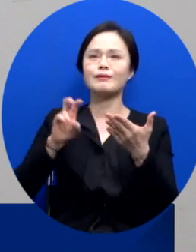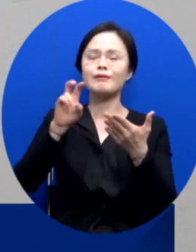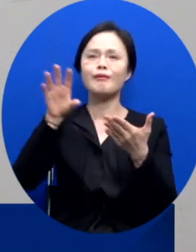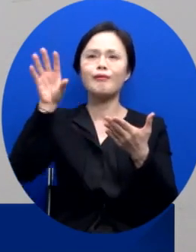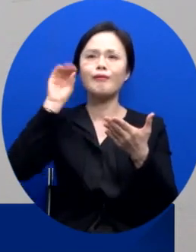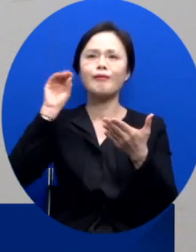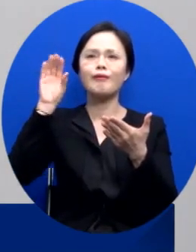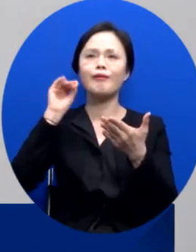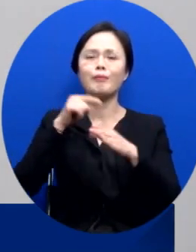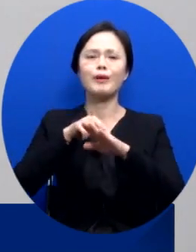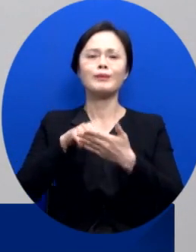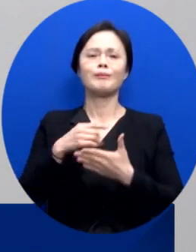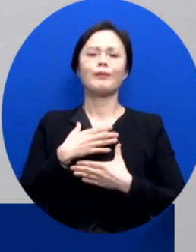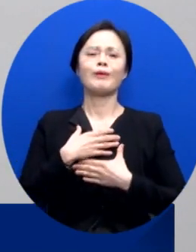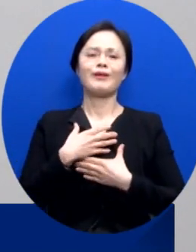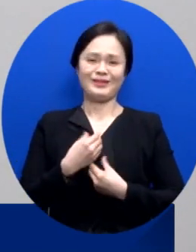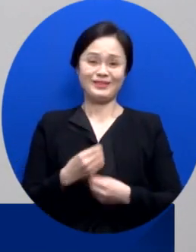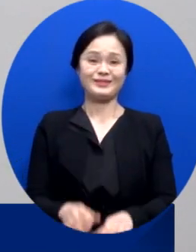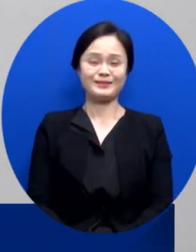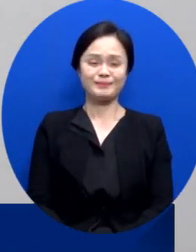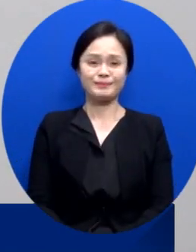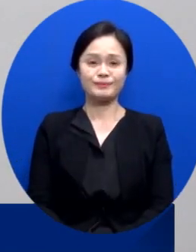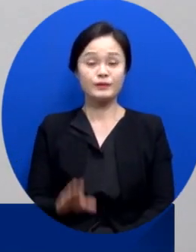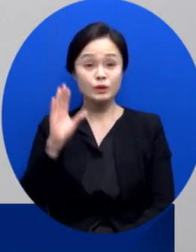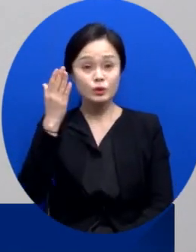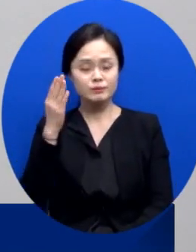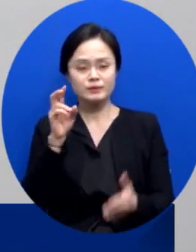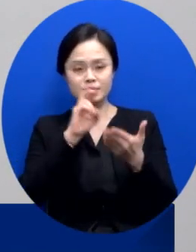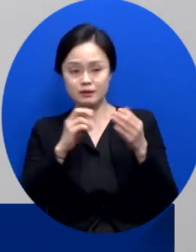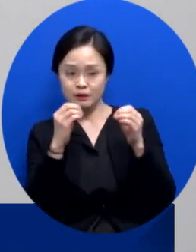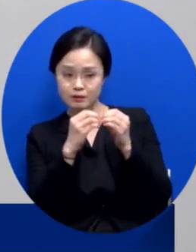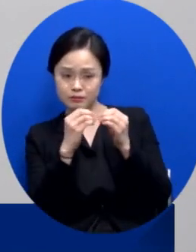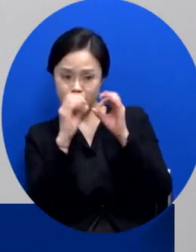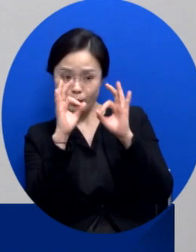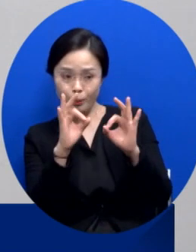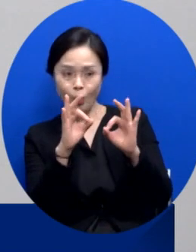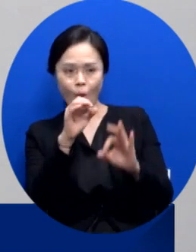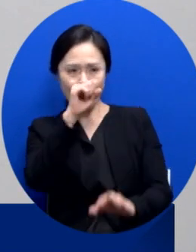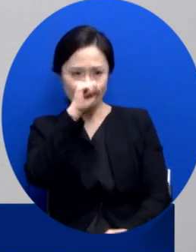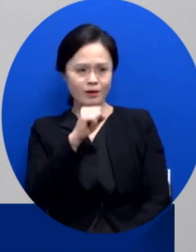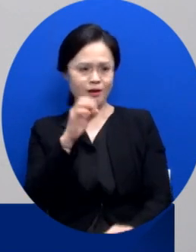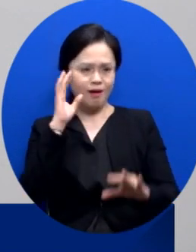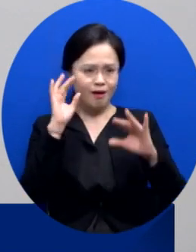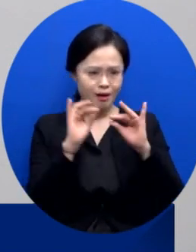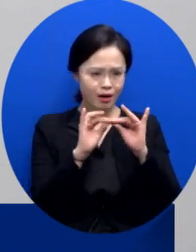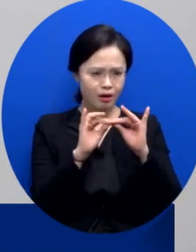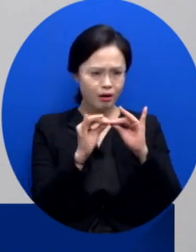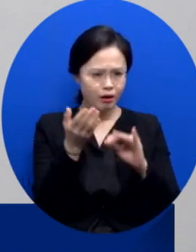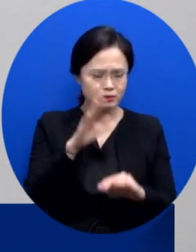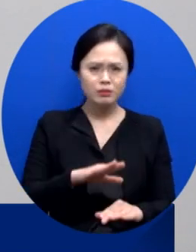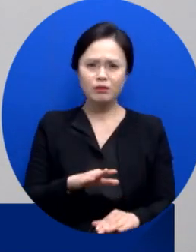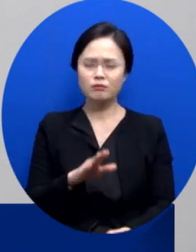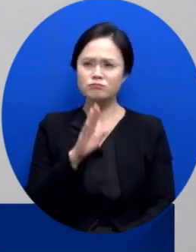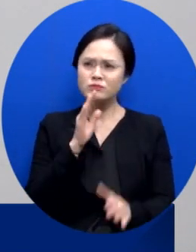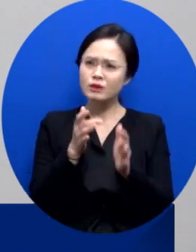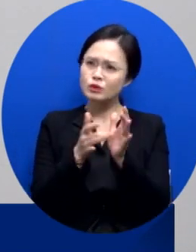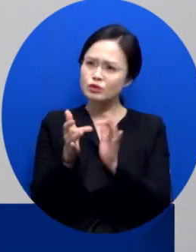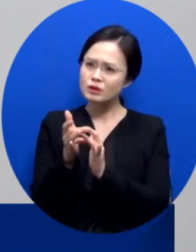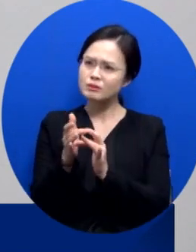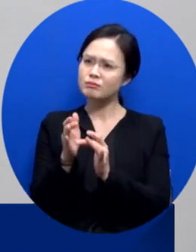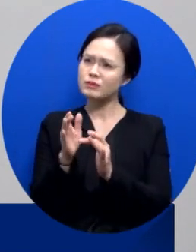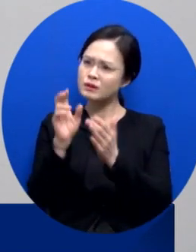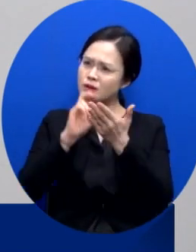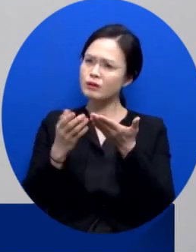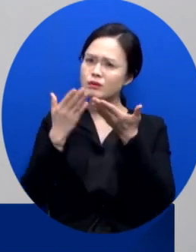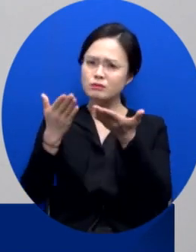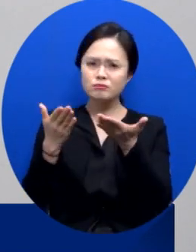마음이 편해졌어요. 사실 요즘에는 공감을 할 수 있는 찬양은 많은데 정작 예수님을 노래하는 찬양은